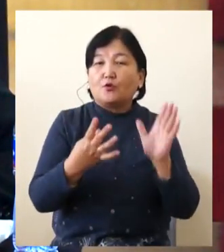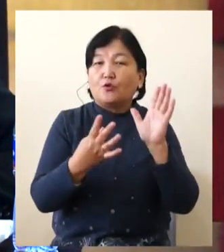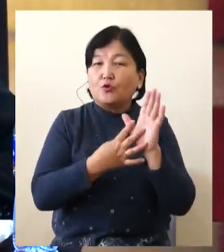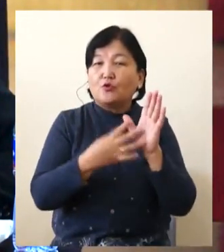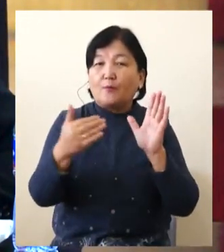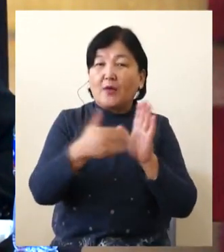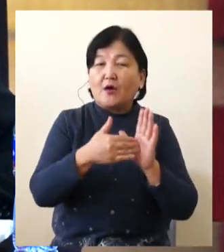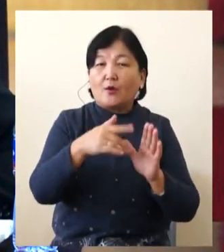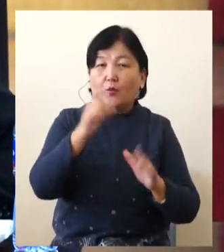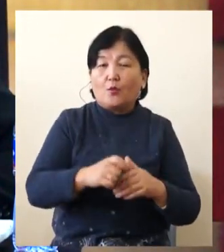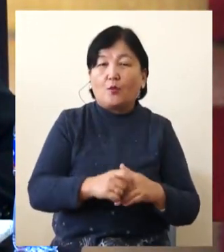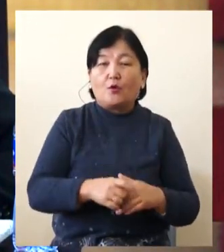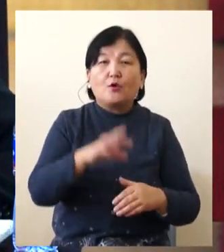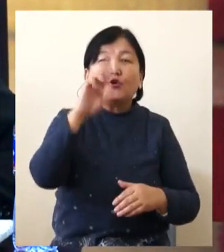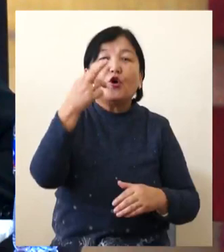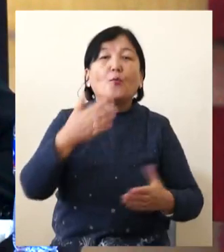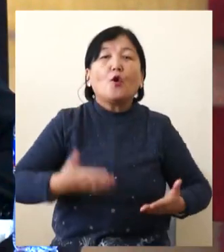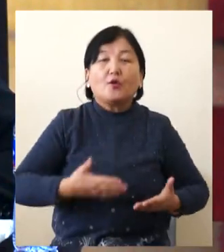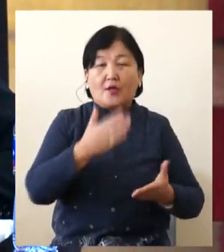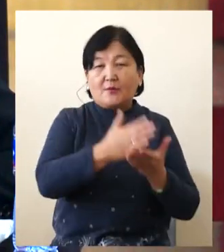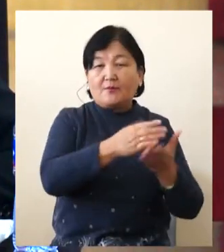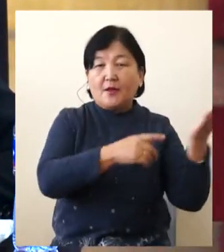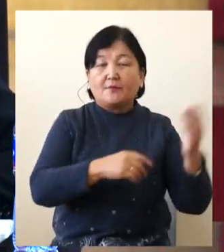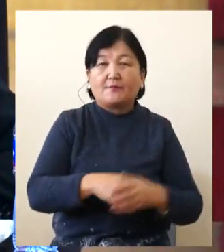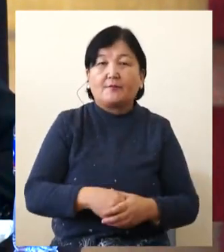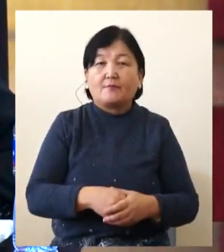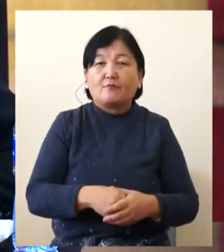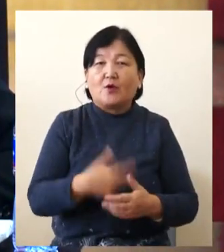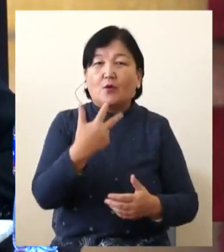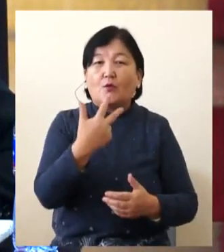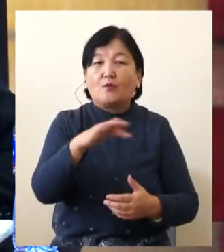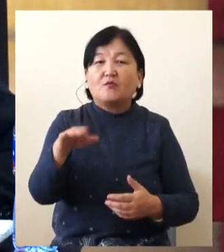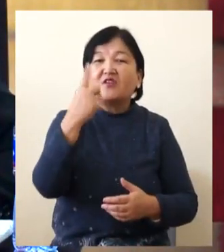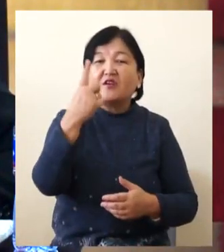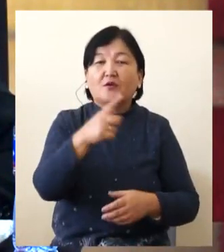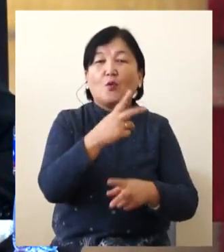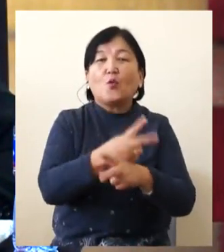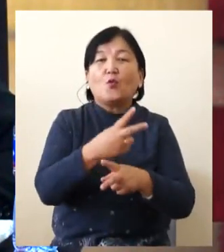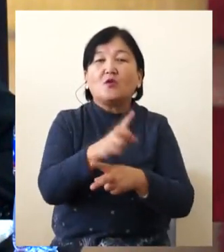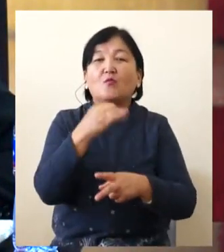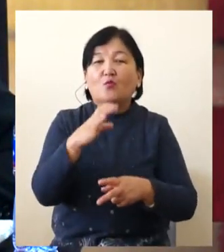9 мянган хүн Японд байна. Заавар 3-ны 1 нь хууль бас.